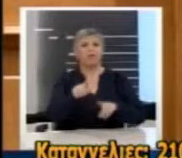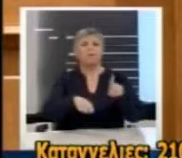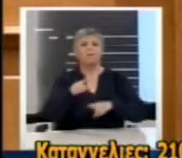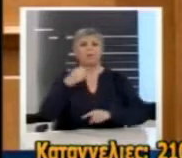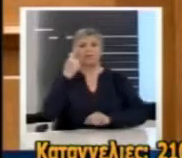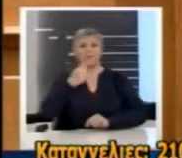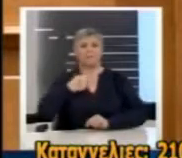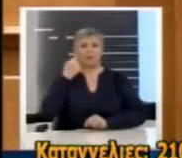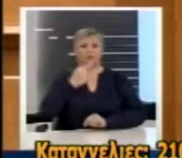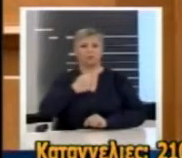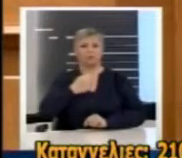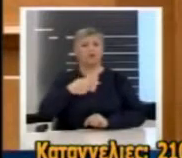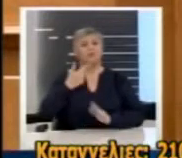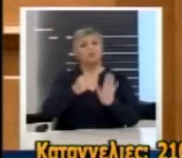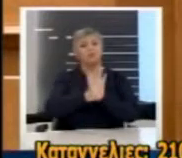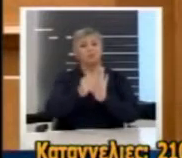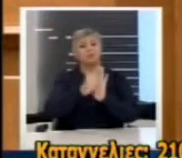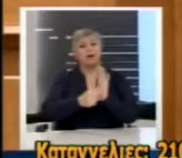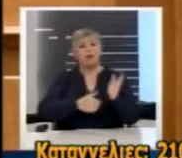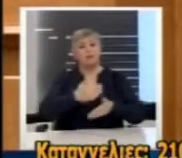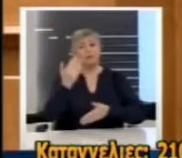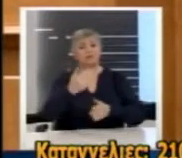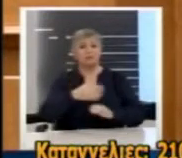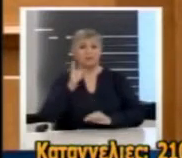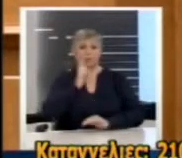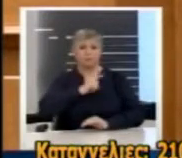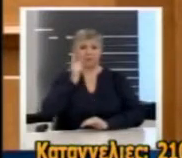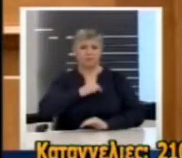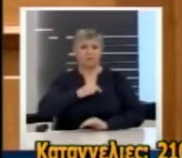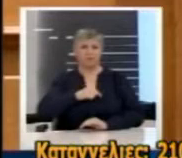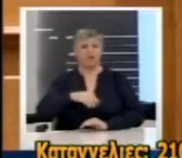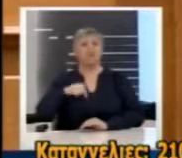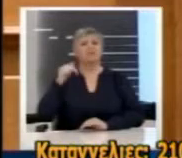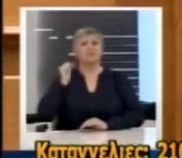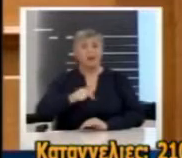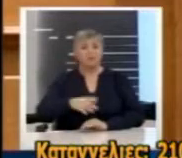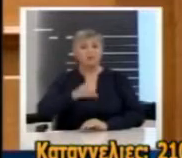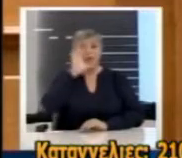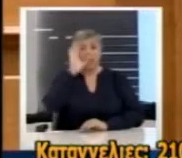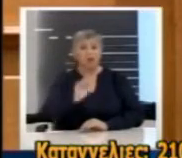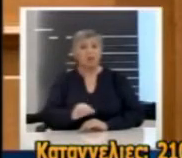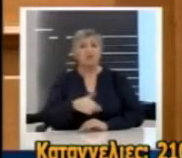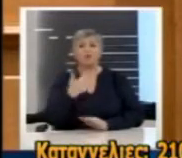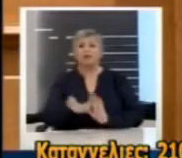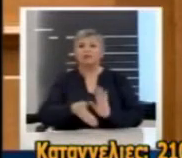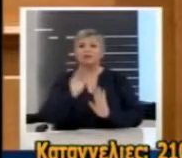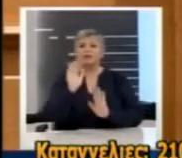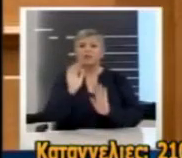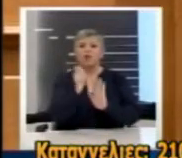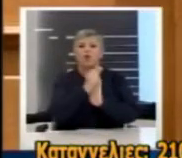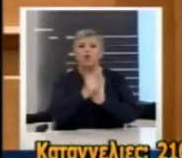ότι κατασκευάζετε όχι μόνο fake news, αλλά και ψεύτικες δημοσκοπήσεις στα υπόγεια του Μαξίμου.